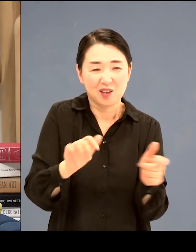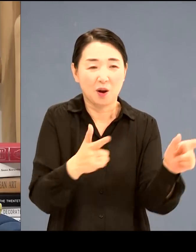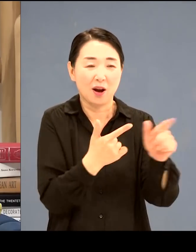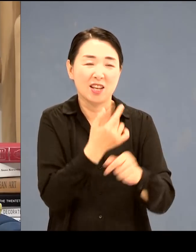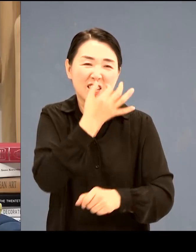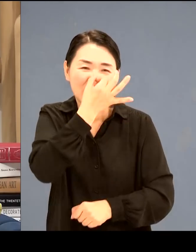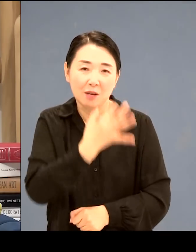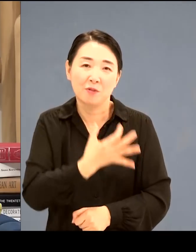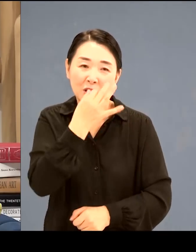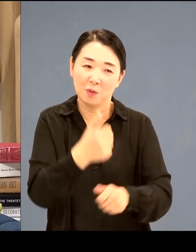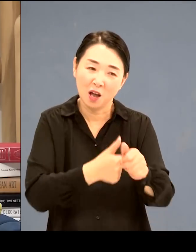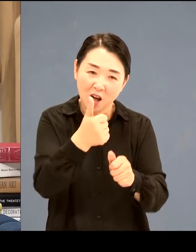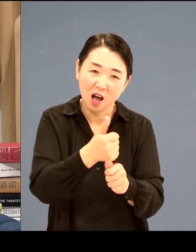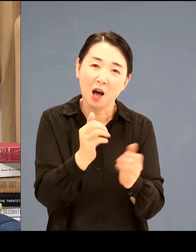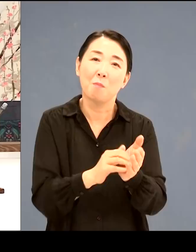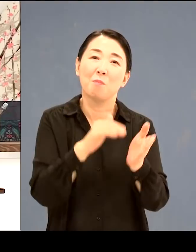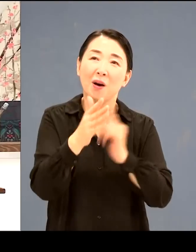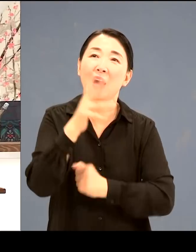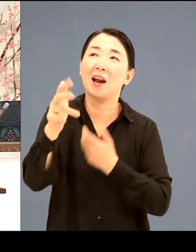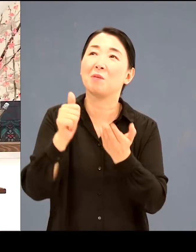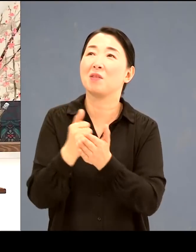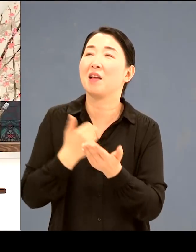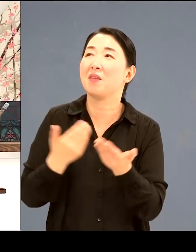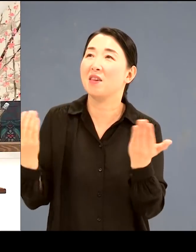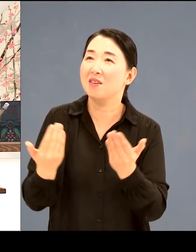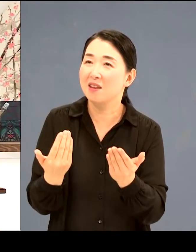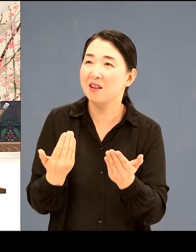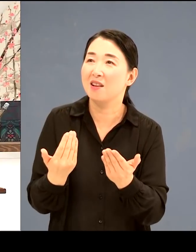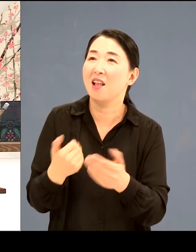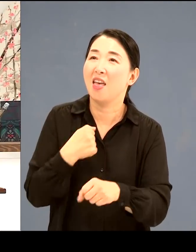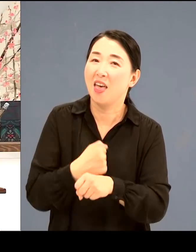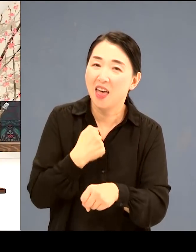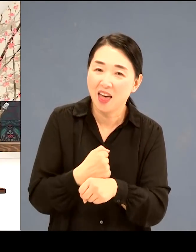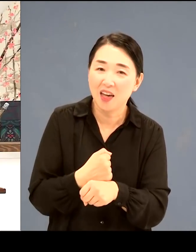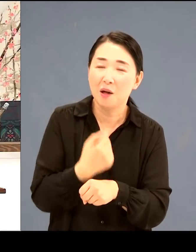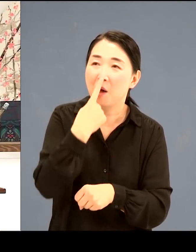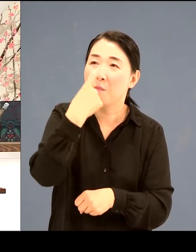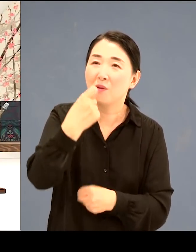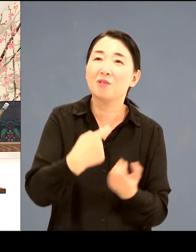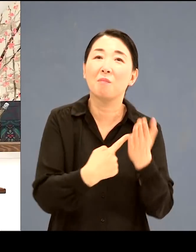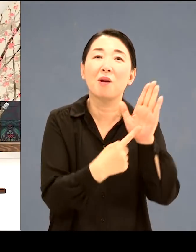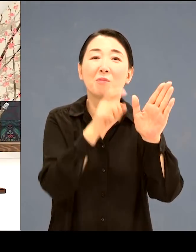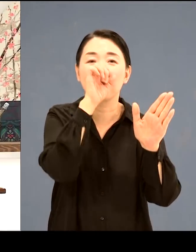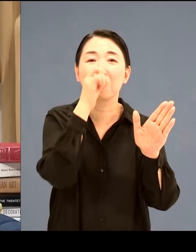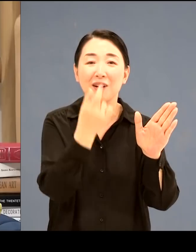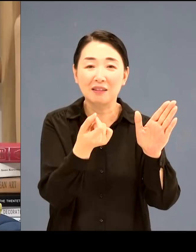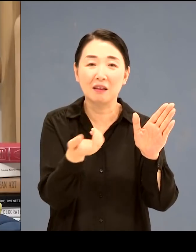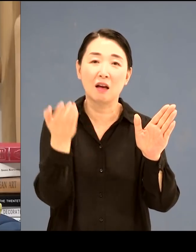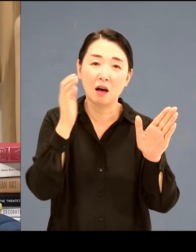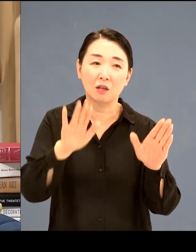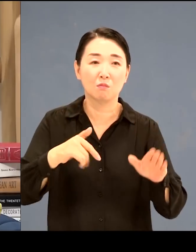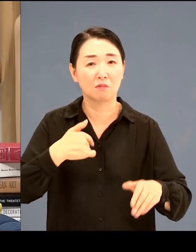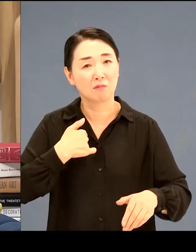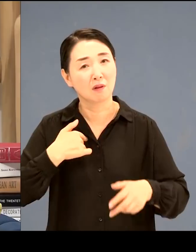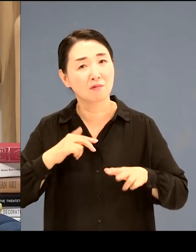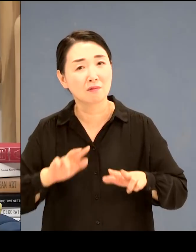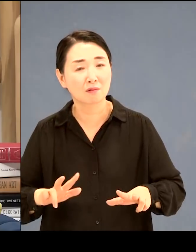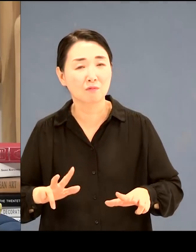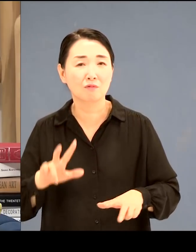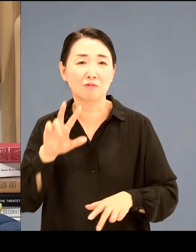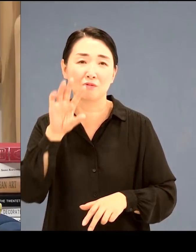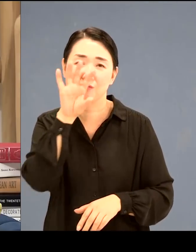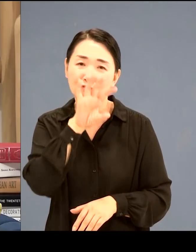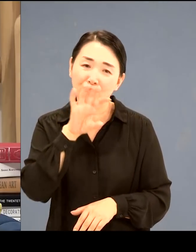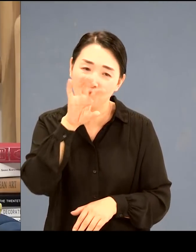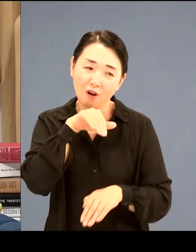하나님이 정말 저한테 이런 일을 하셨습니다. 이렇게 멋지게 말할 수 있는 부분이 있었으면 좋겠는데 네. 아직도 저는 그